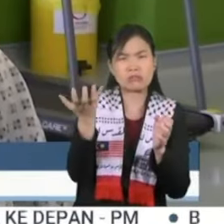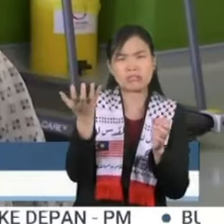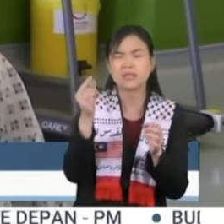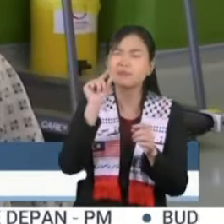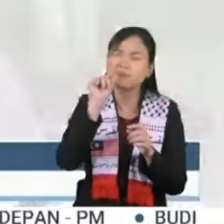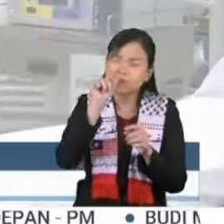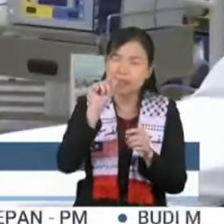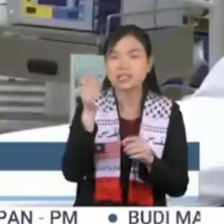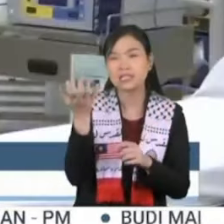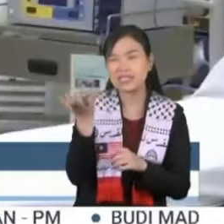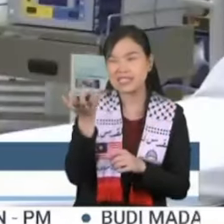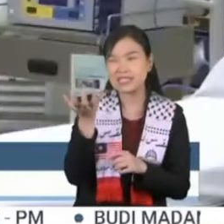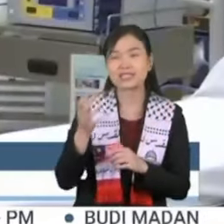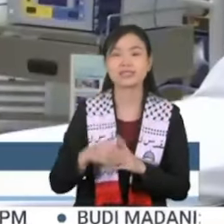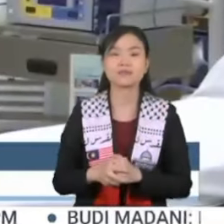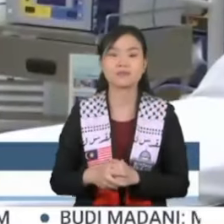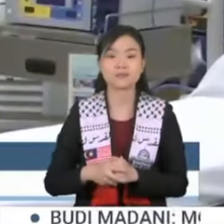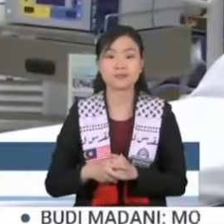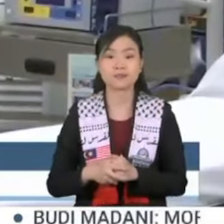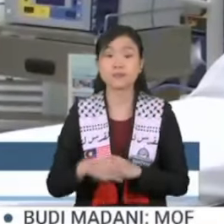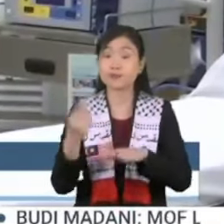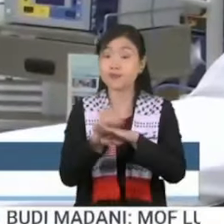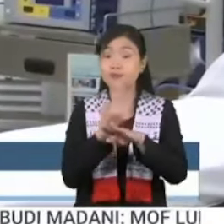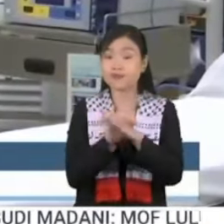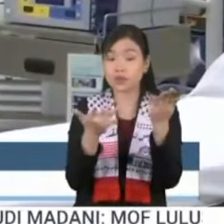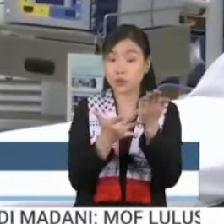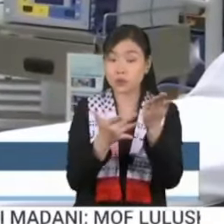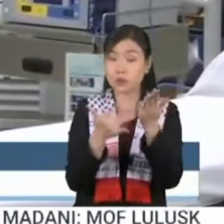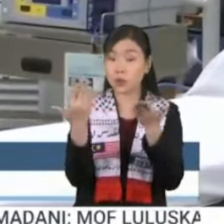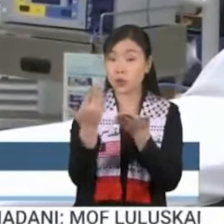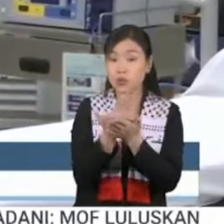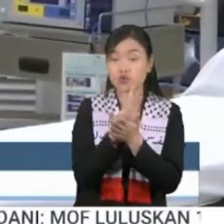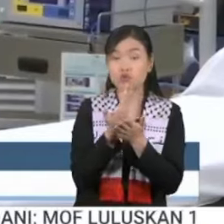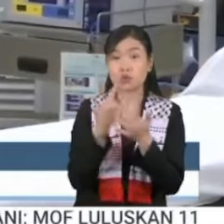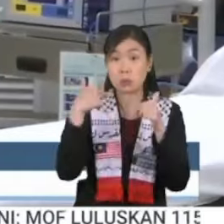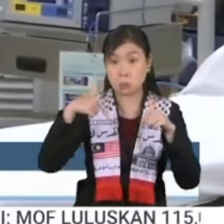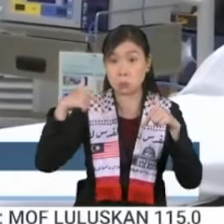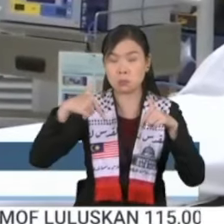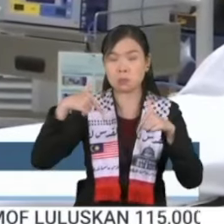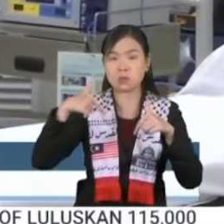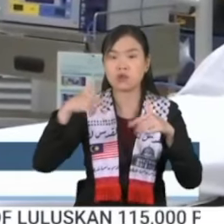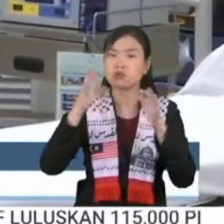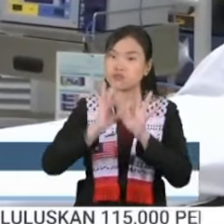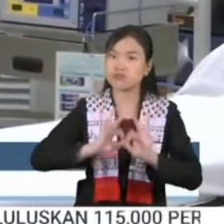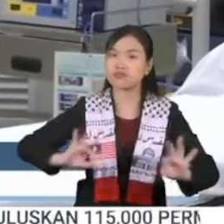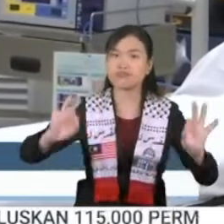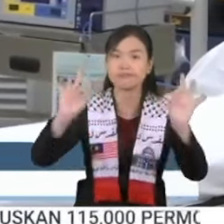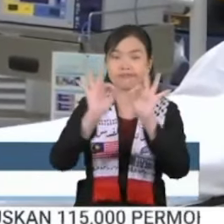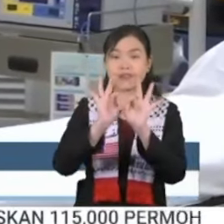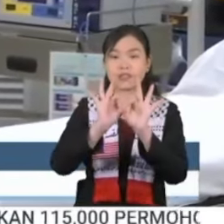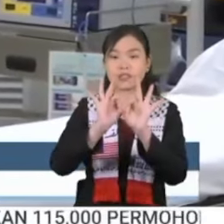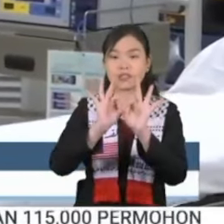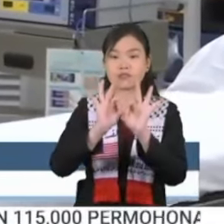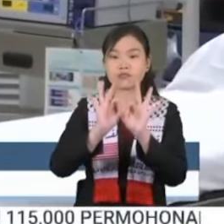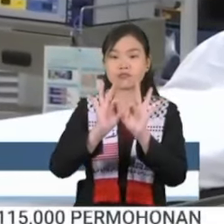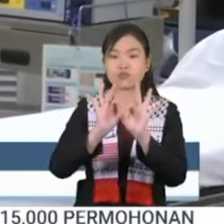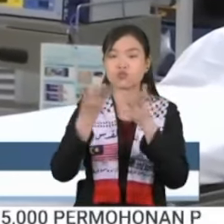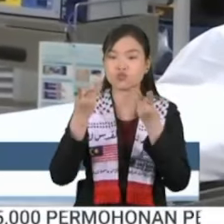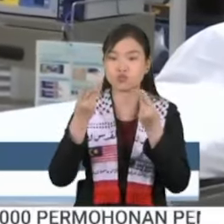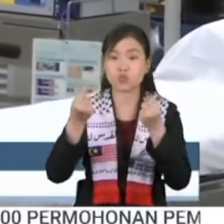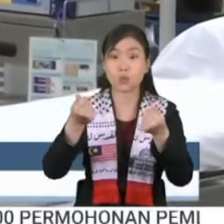dikit. Penggunaan teknologi terkini terutamanya pada abad 21 ini sangat penting untuk menangani